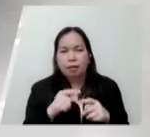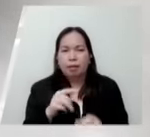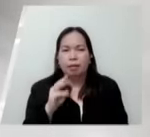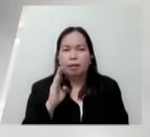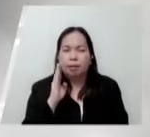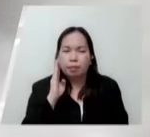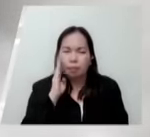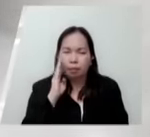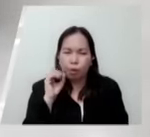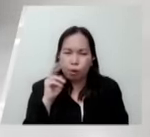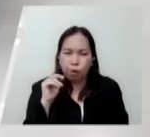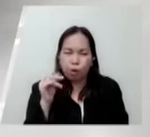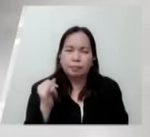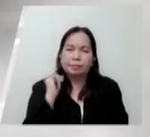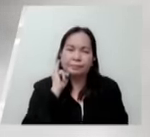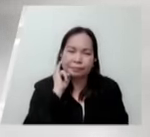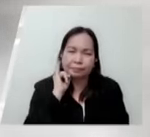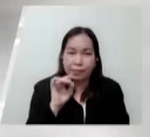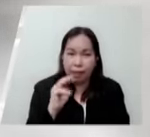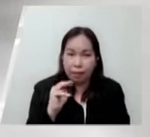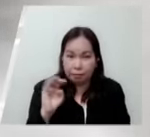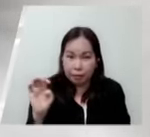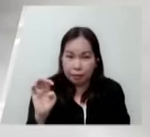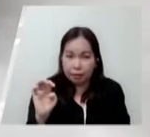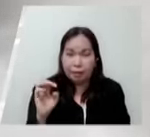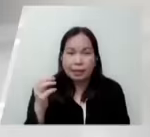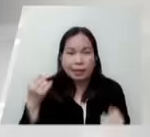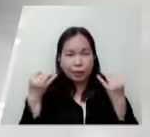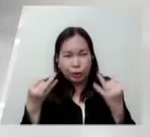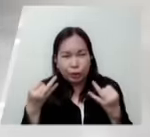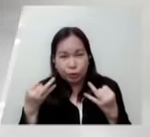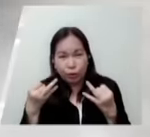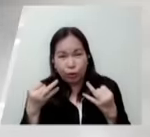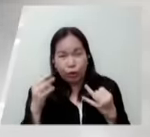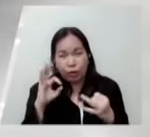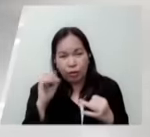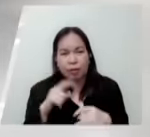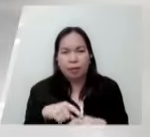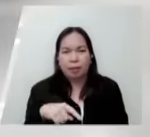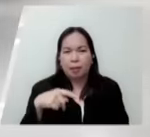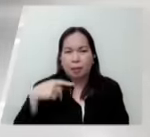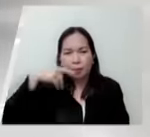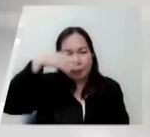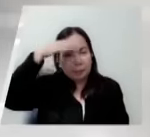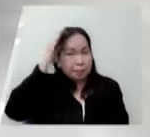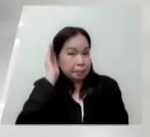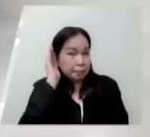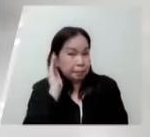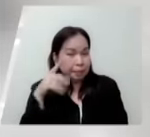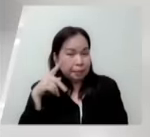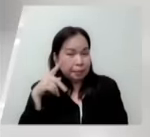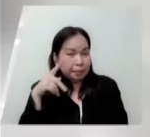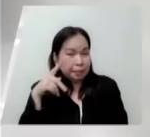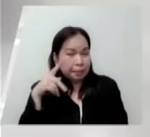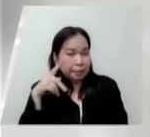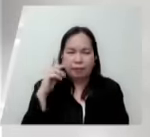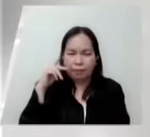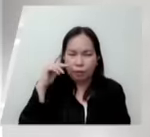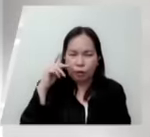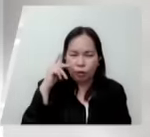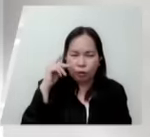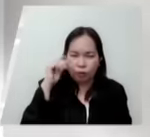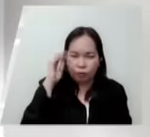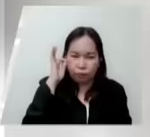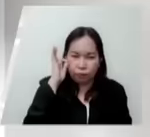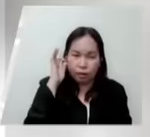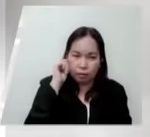Marcos, dating Manila Mayor Isko Moreno, Senadora Pia Cayetano, Senador Francis Tolentino, Senador Lito